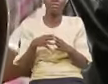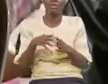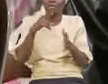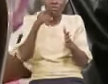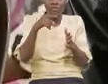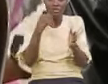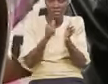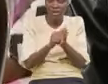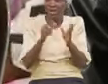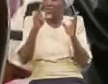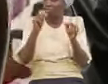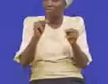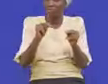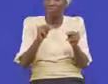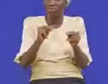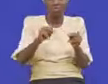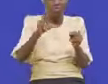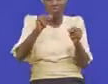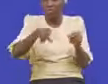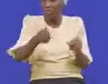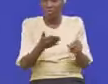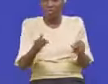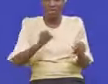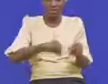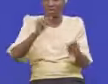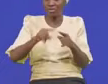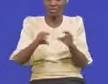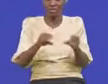Naneke mega hiã be mawɔ o.